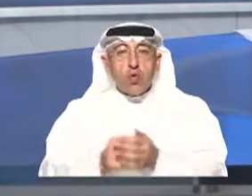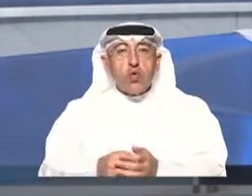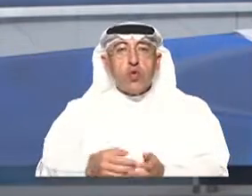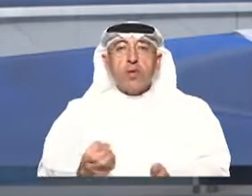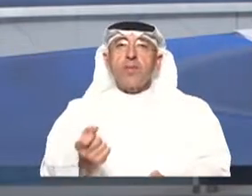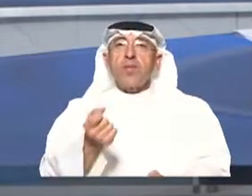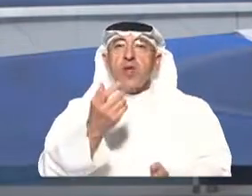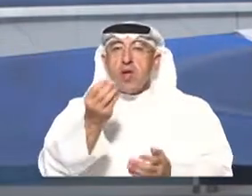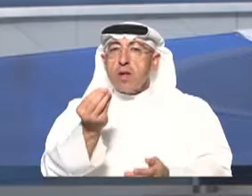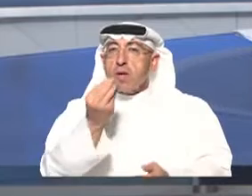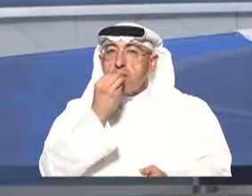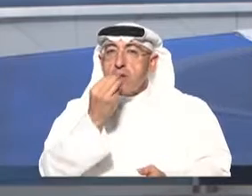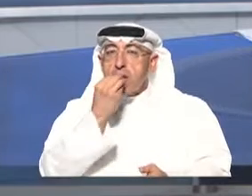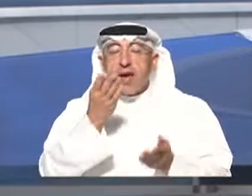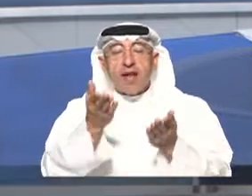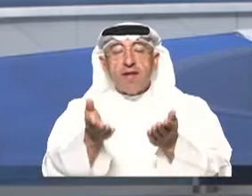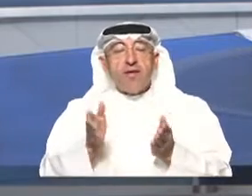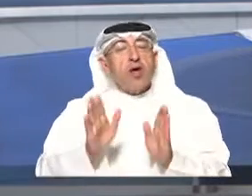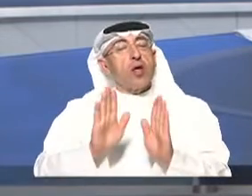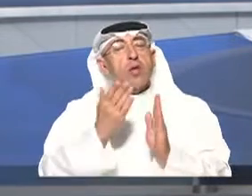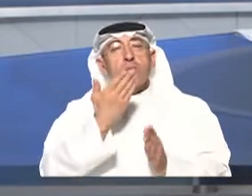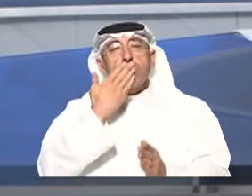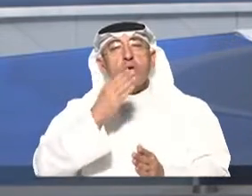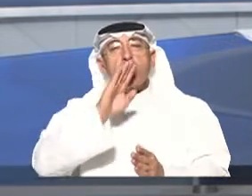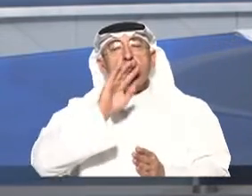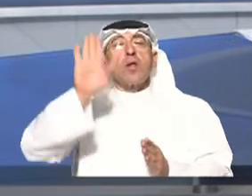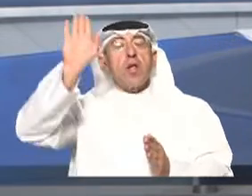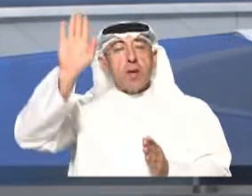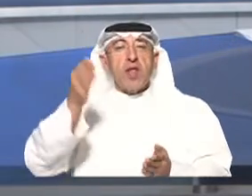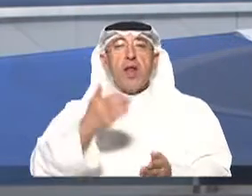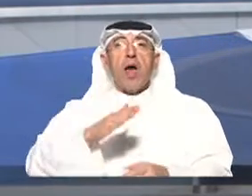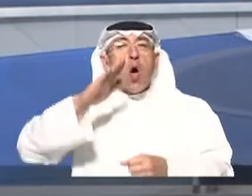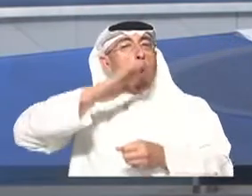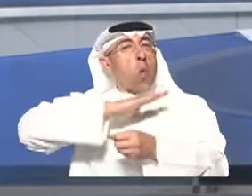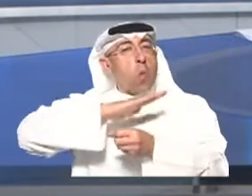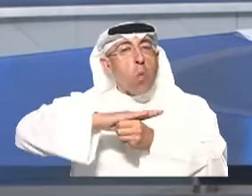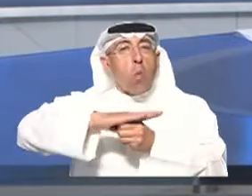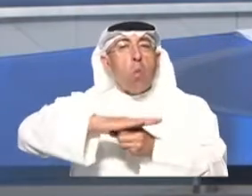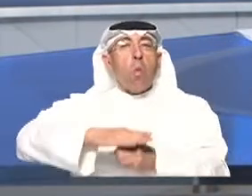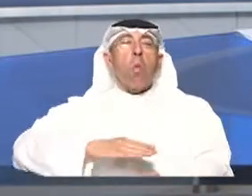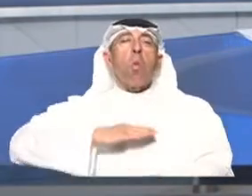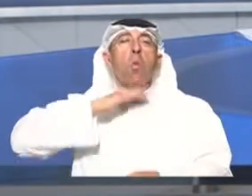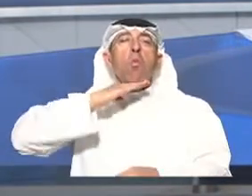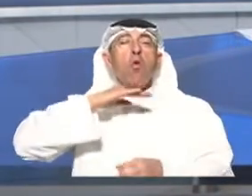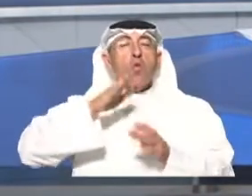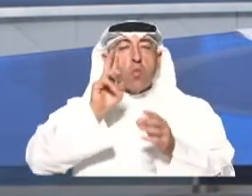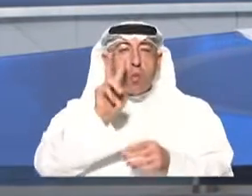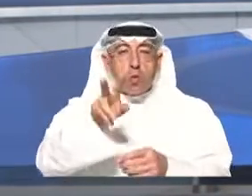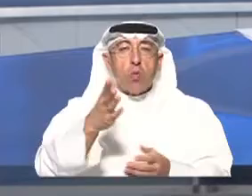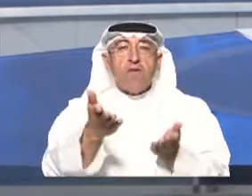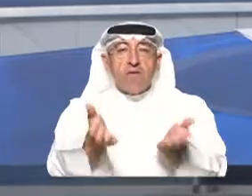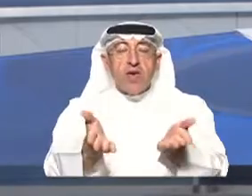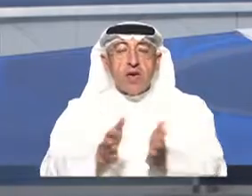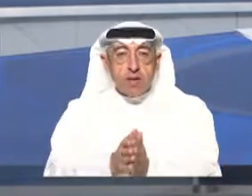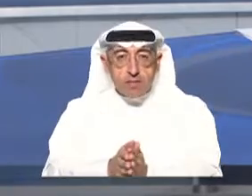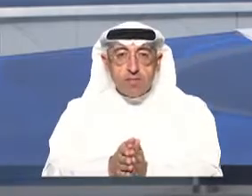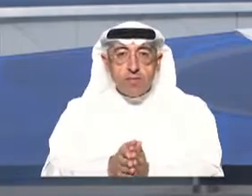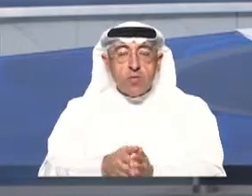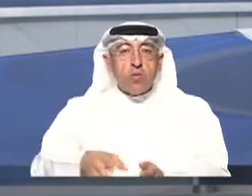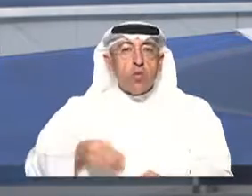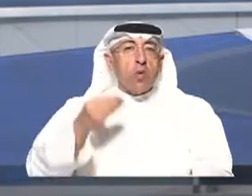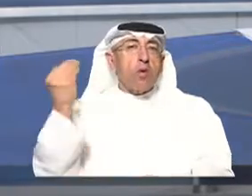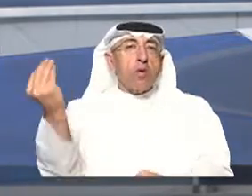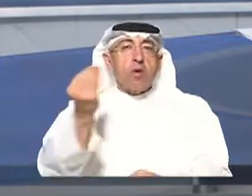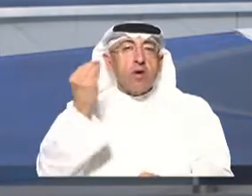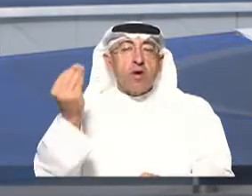كبيرة. نعم، وأيضا إيمان، جاء كل ذلك في خلال الجولة التفقدية التي قام بها الوزير الجبري بسوق الخضار في الأندلس برفقة